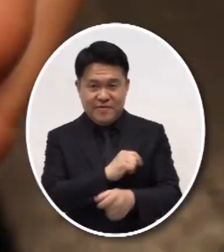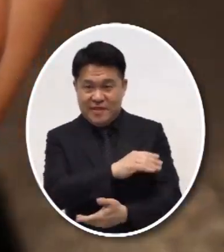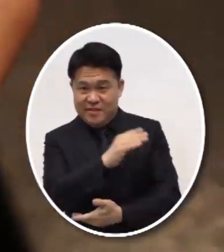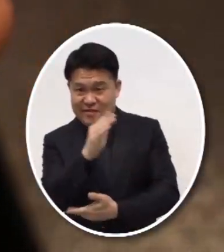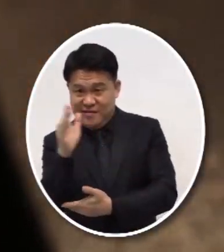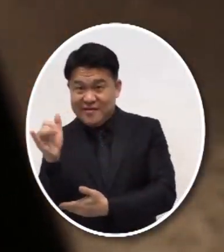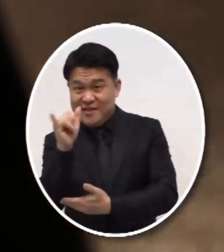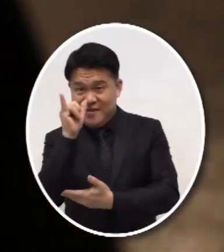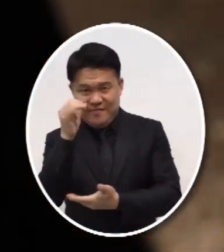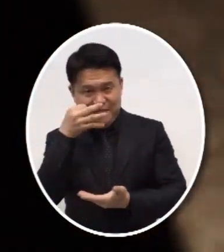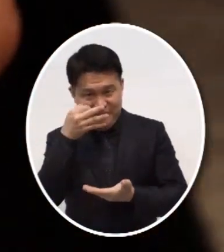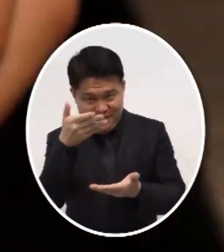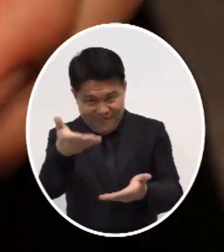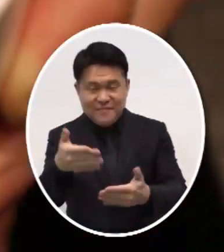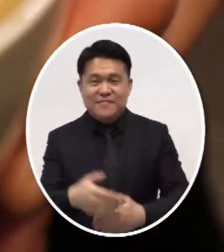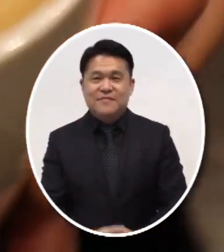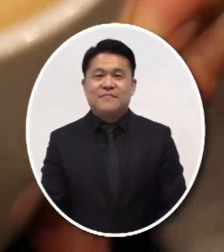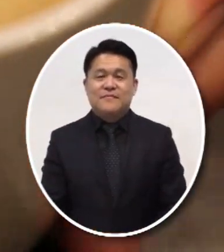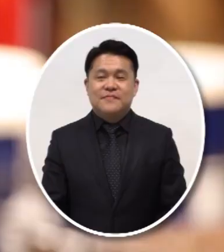이야기를 만나볼까요?